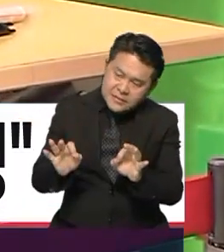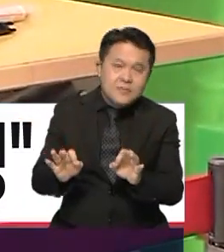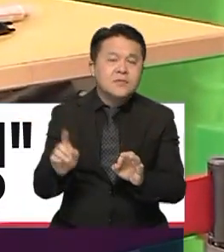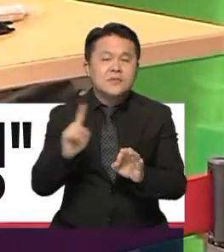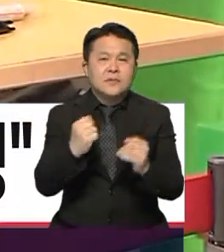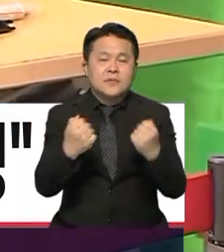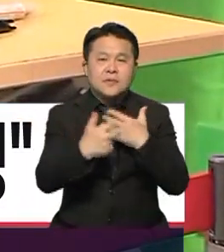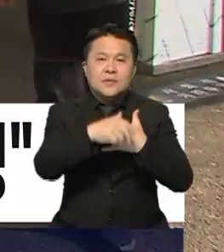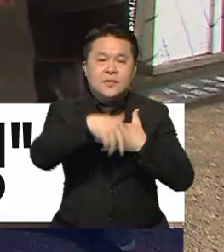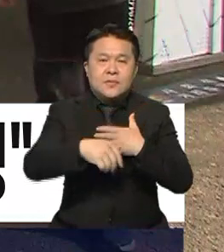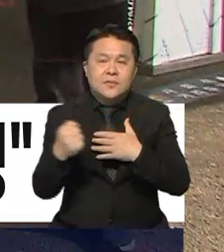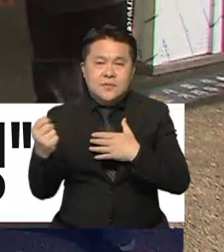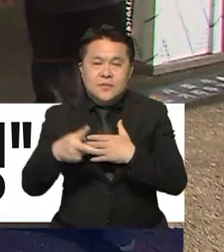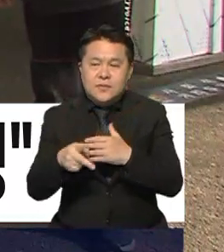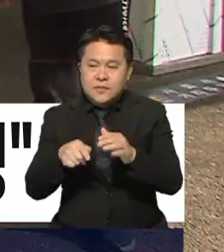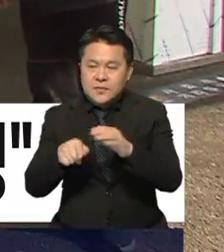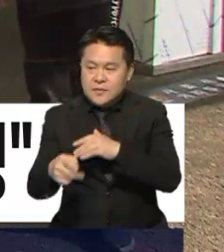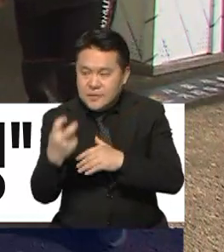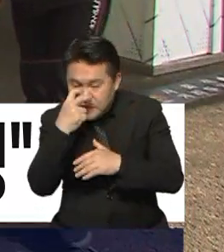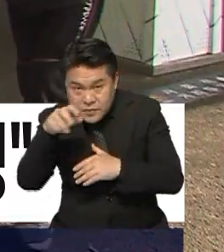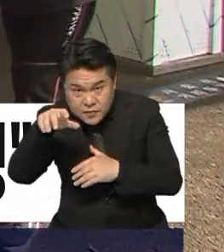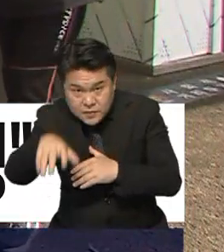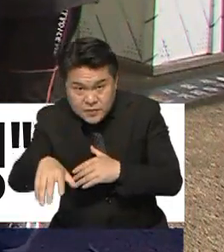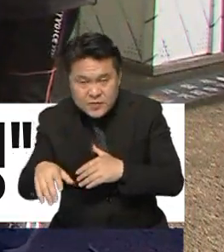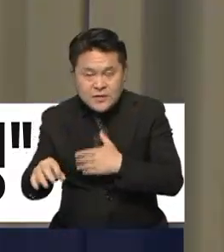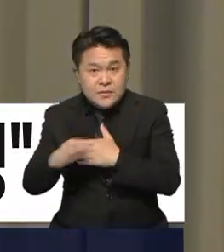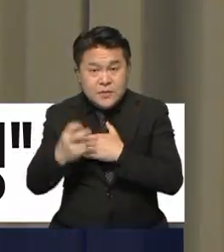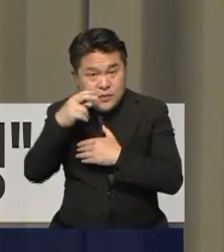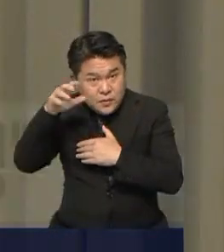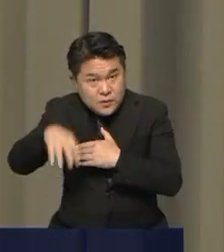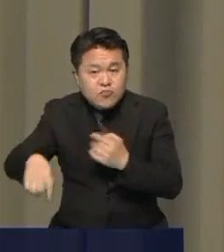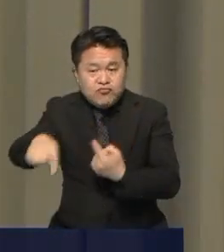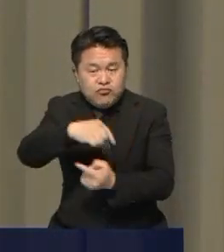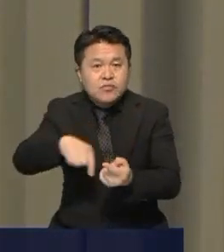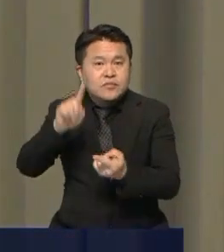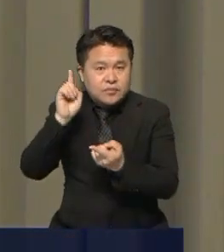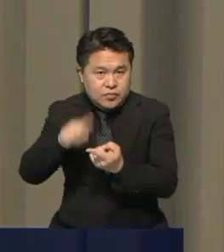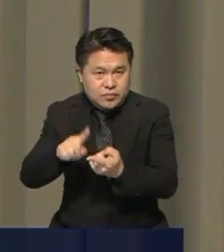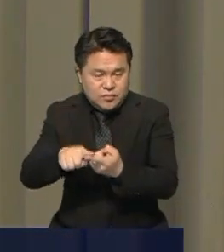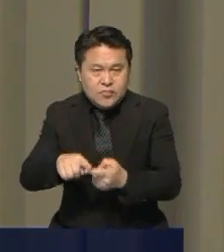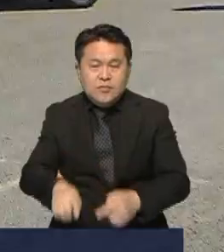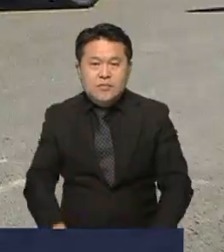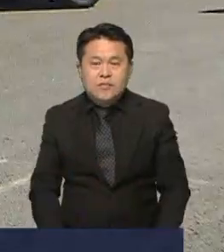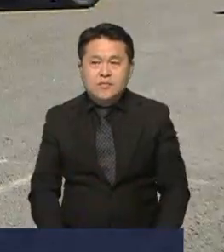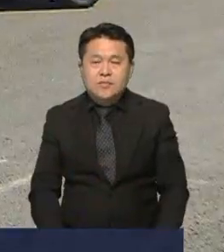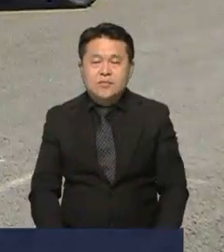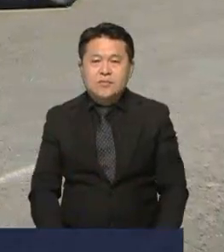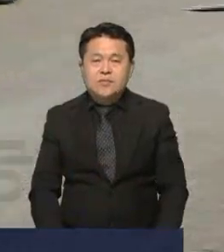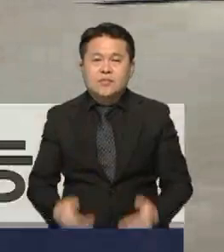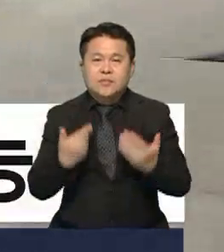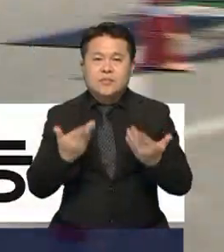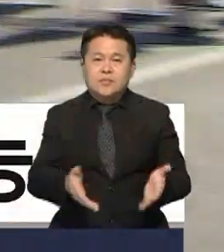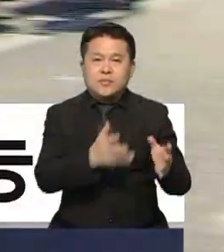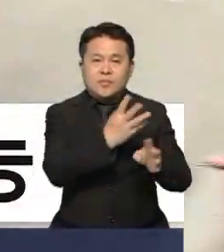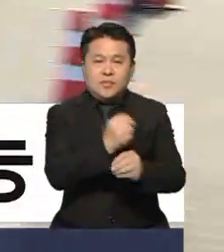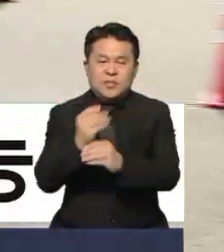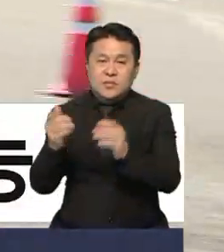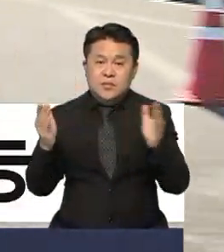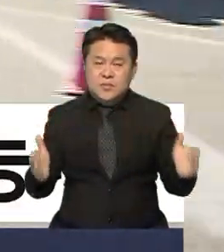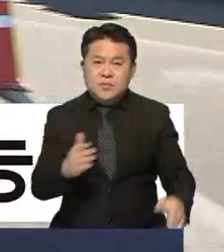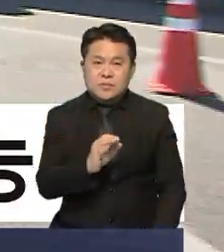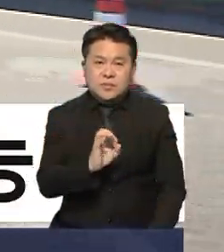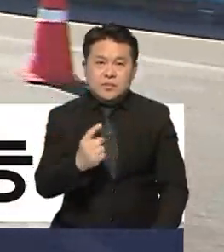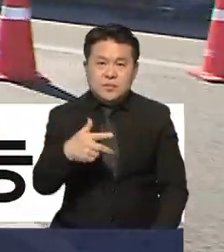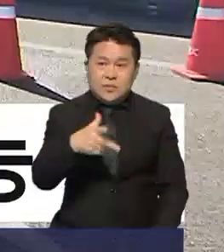보건소 선별진료소와 임시 선별검사소도 정상 운영하기로 했습니다. 연휴 기간 안성, 이천